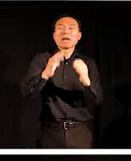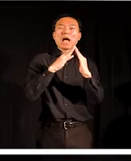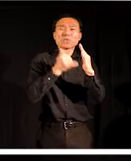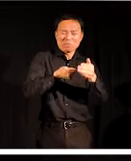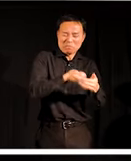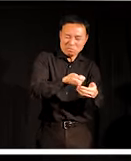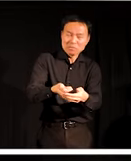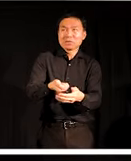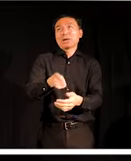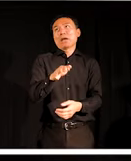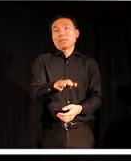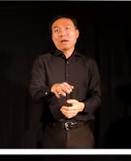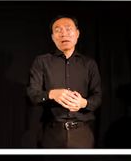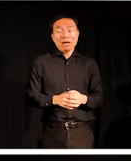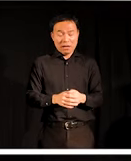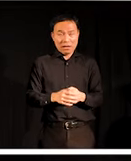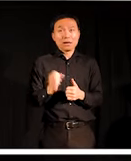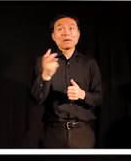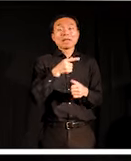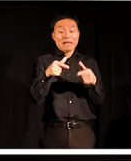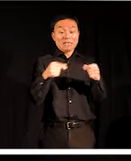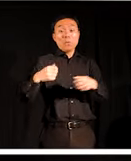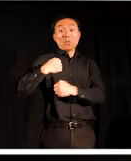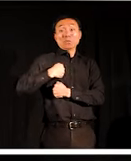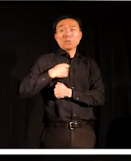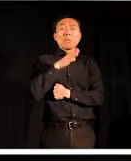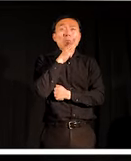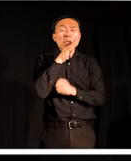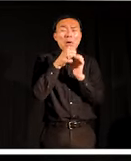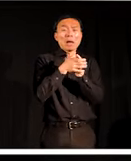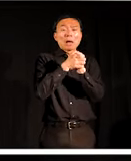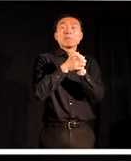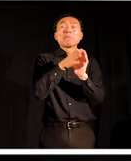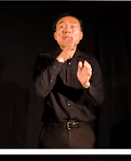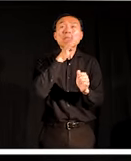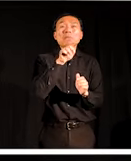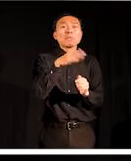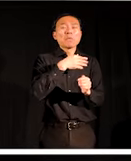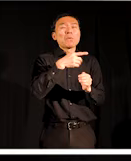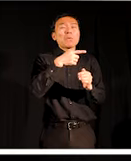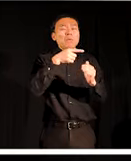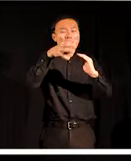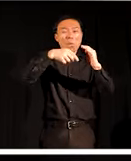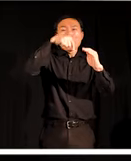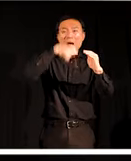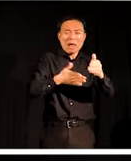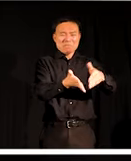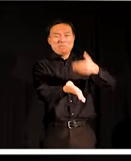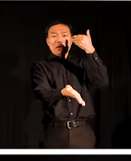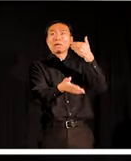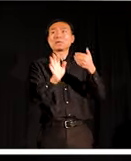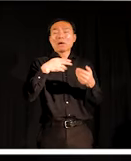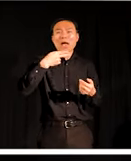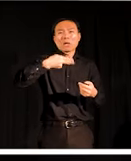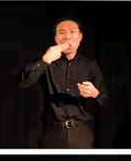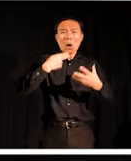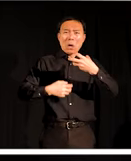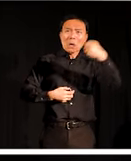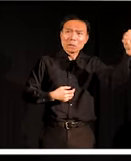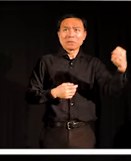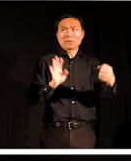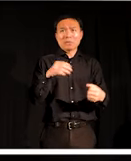そして味方である日本軍によって住民が豪から追い出されたり食料を奪われたりスパイ容疑の